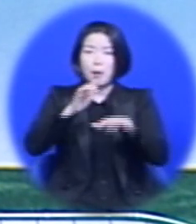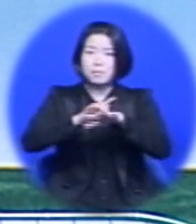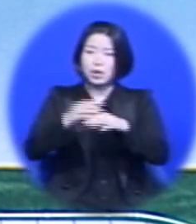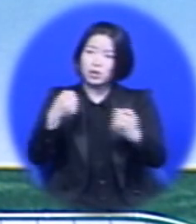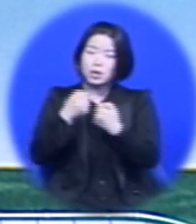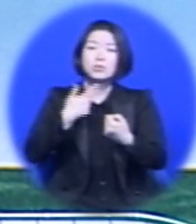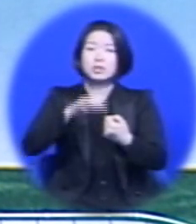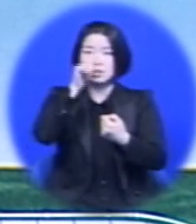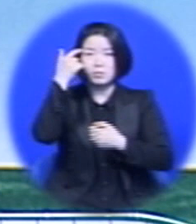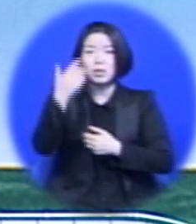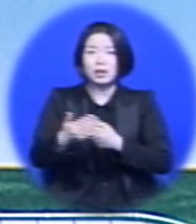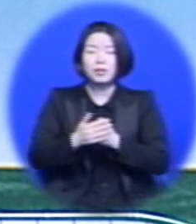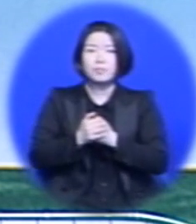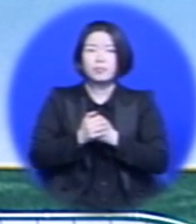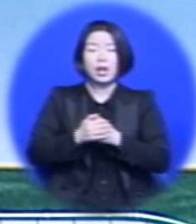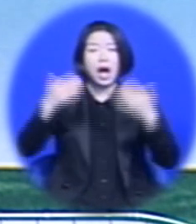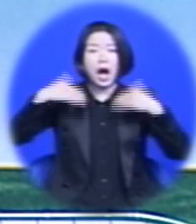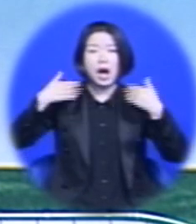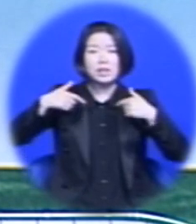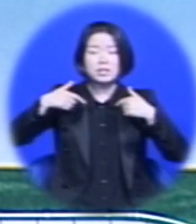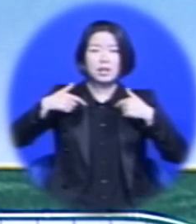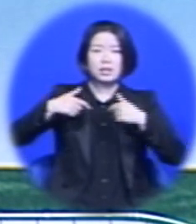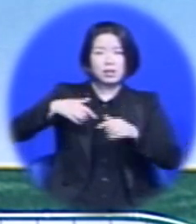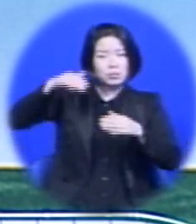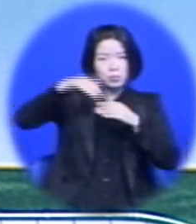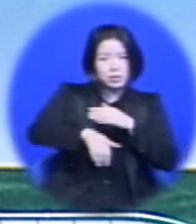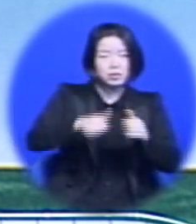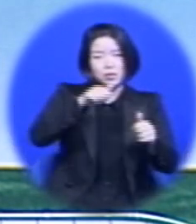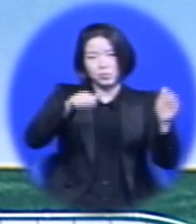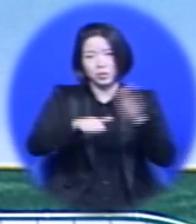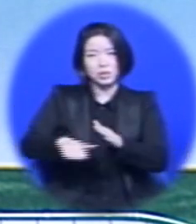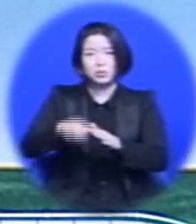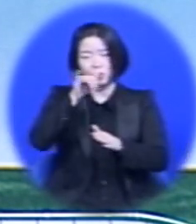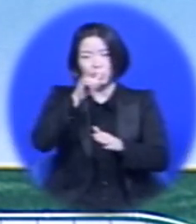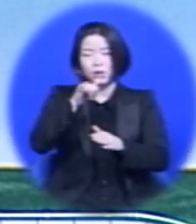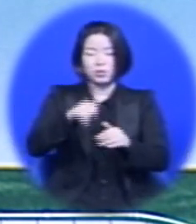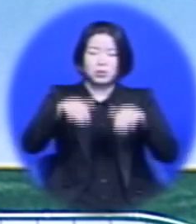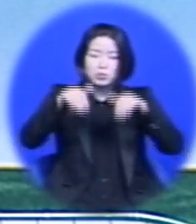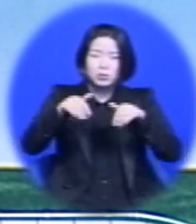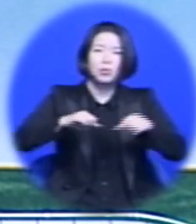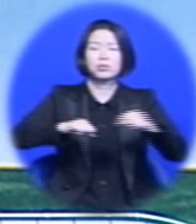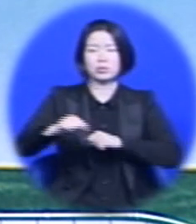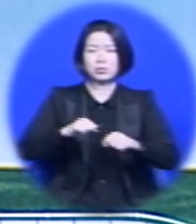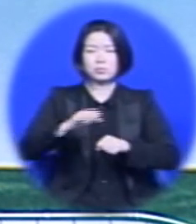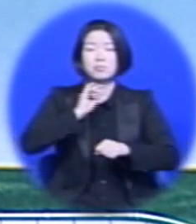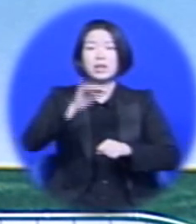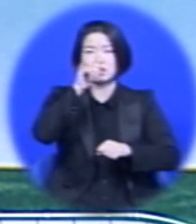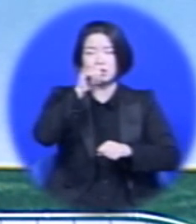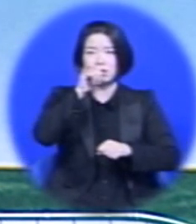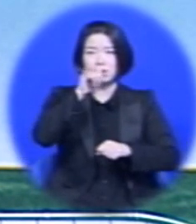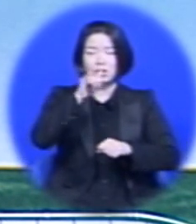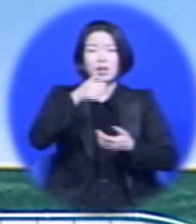보셨습니까 맨 지기만 했고 그냥 종사하고 죄와 마귀의